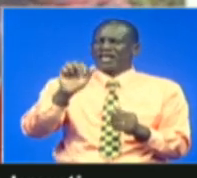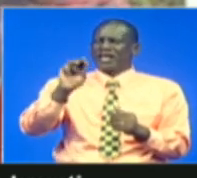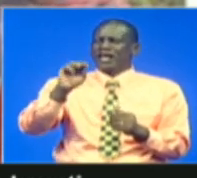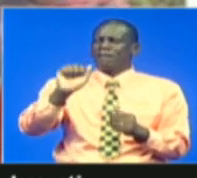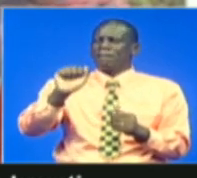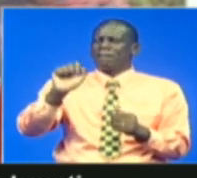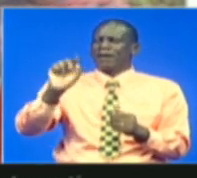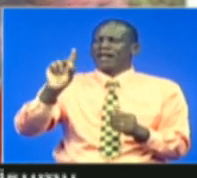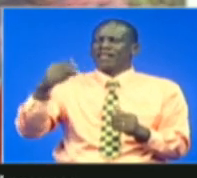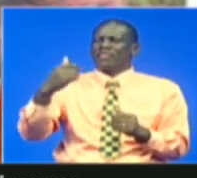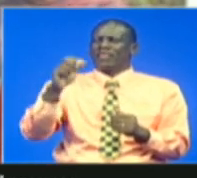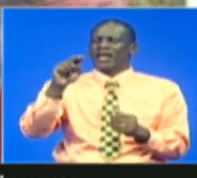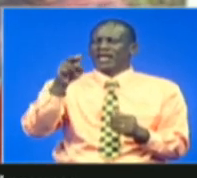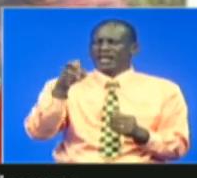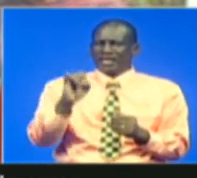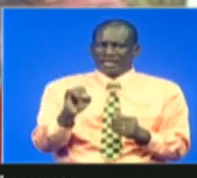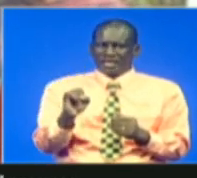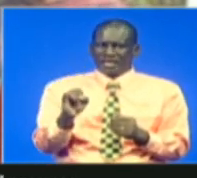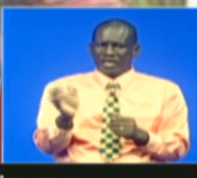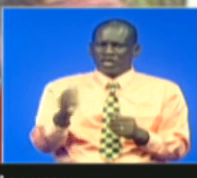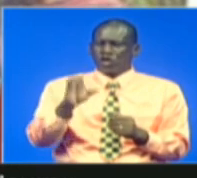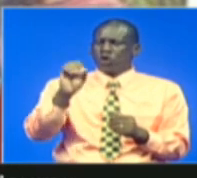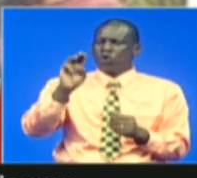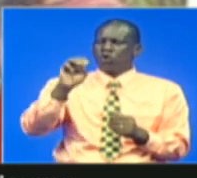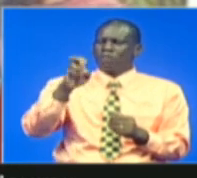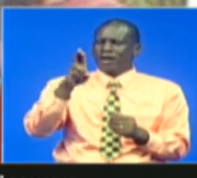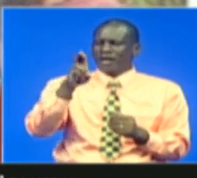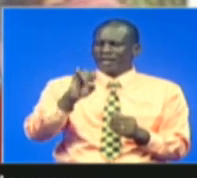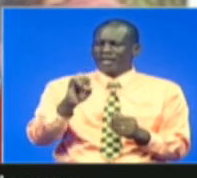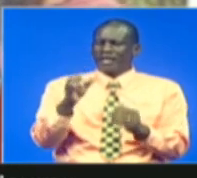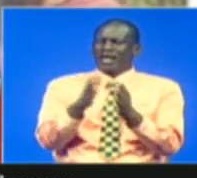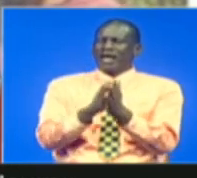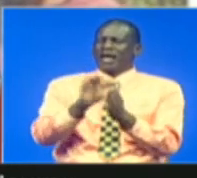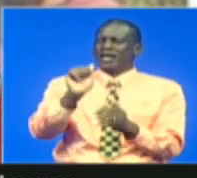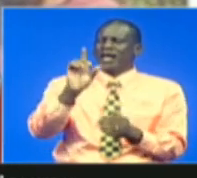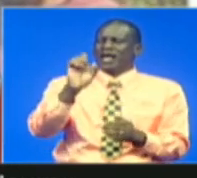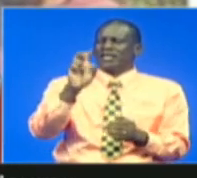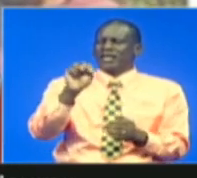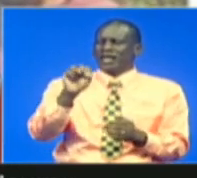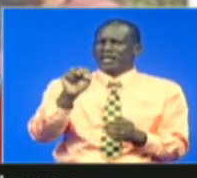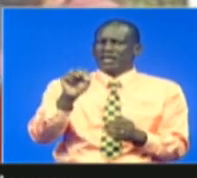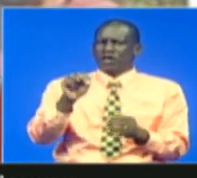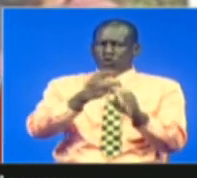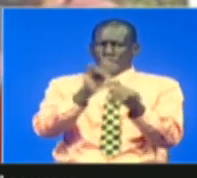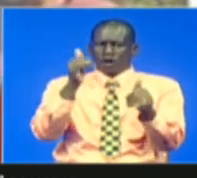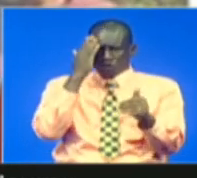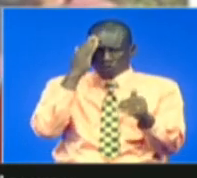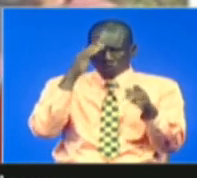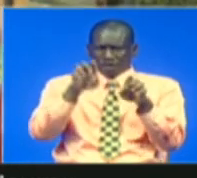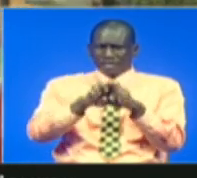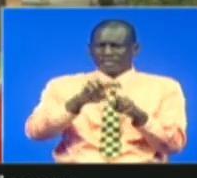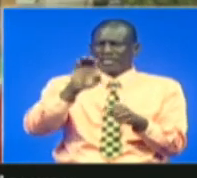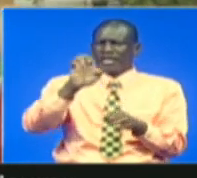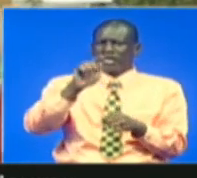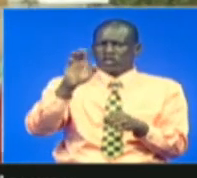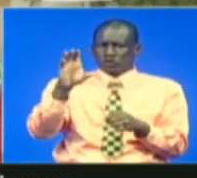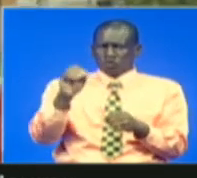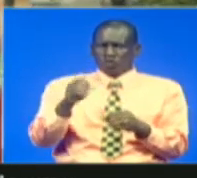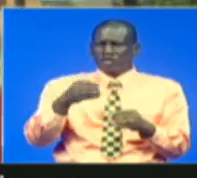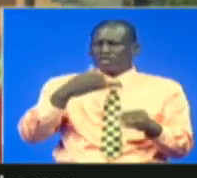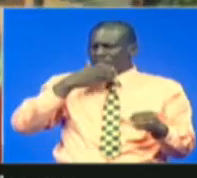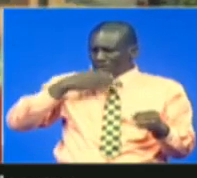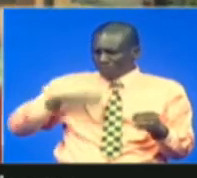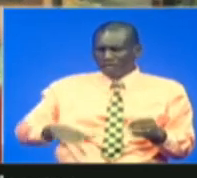Bonaya Alias Rasho, Omari na Hussein Adan Hussein maarufu kama Eto. Wazazi